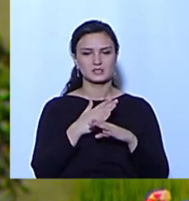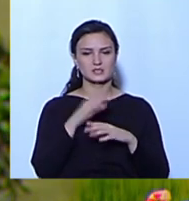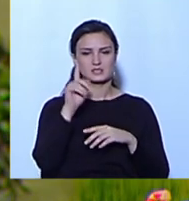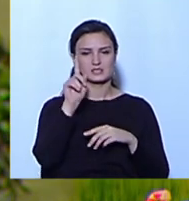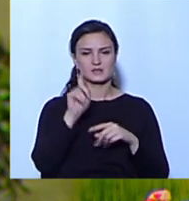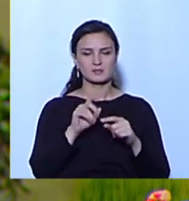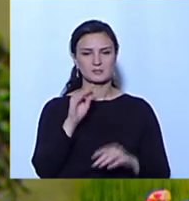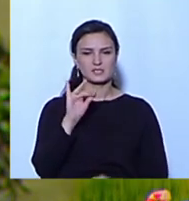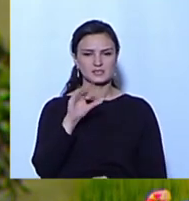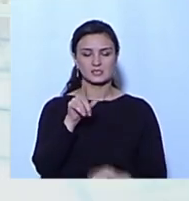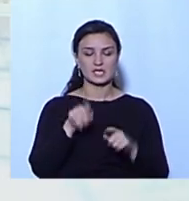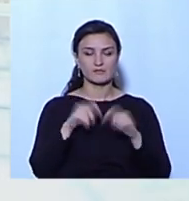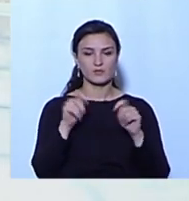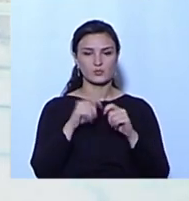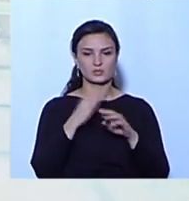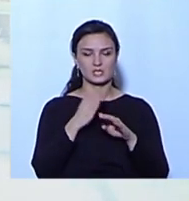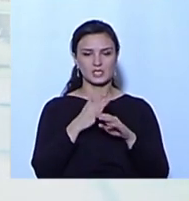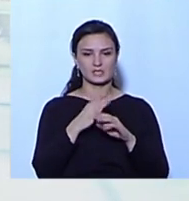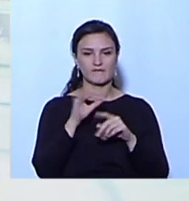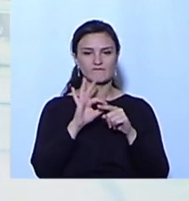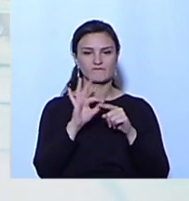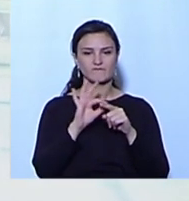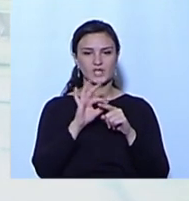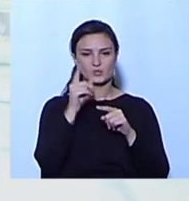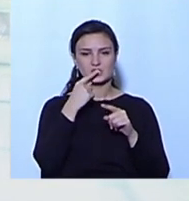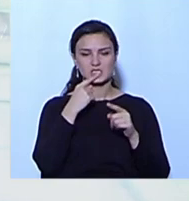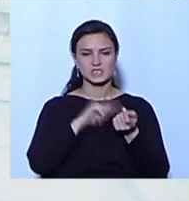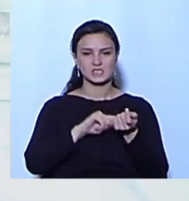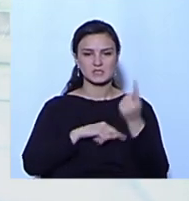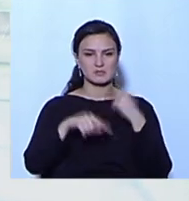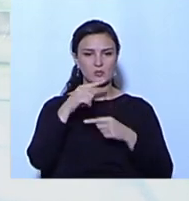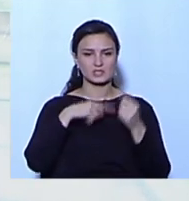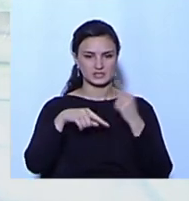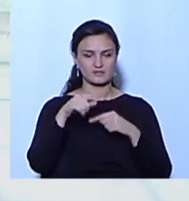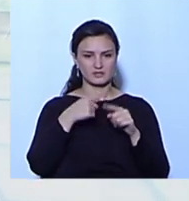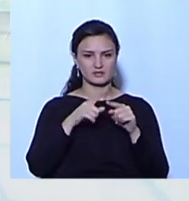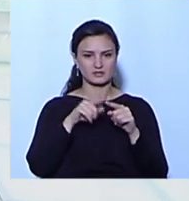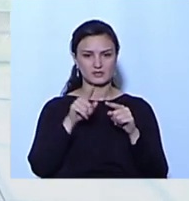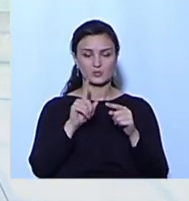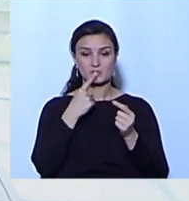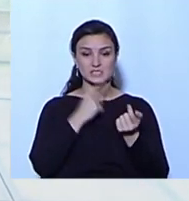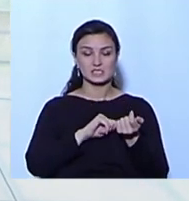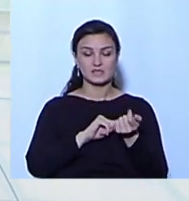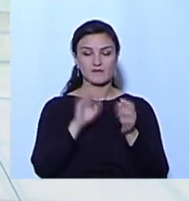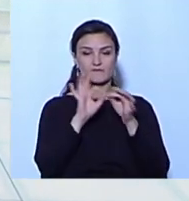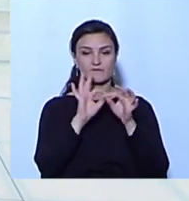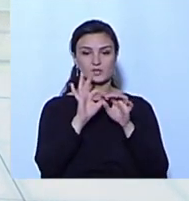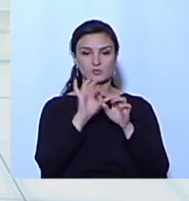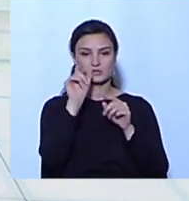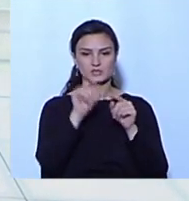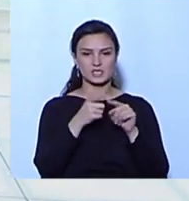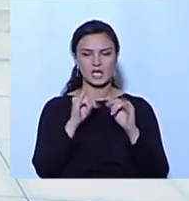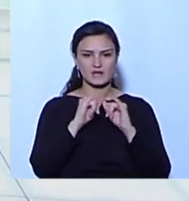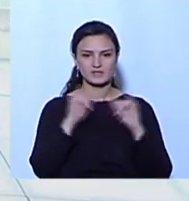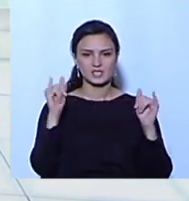დურალური ფისტულა, რასაც დარღვეულია არტერიული ვენური სისხლის მიმოქცევის სისტემა, რადგან ვენური სისტემა ზედმეტად